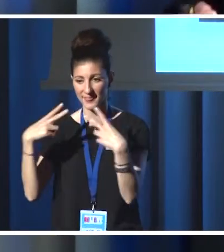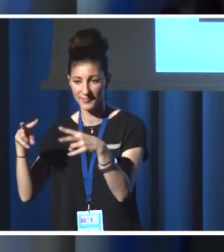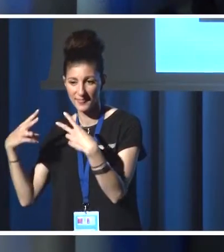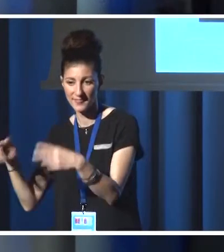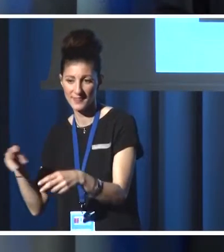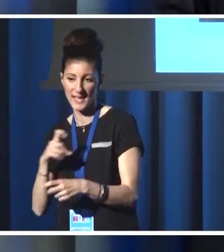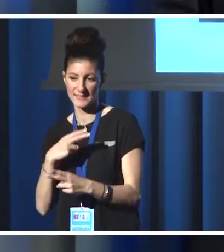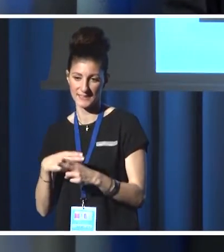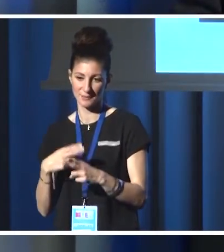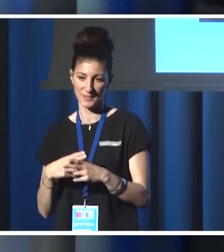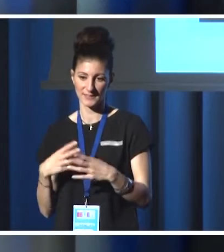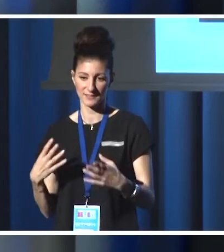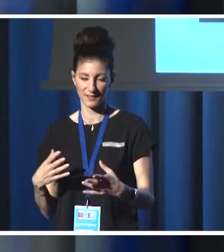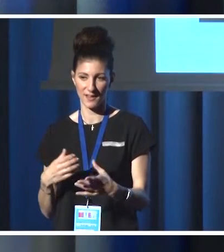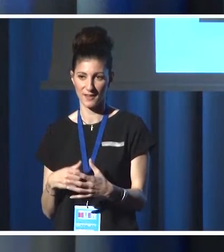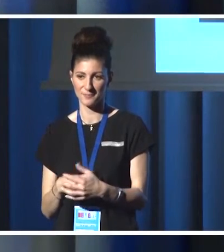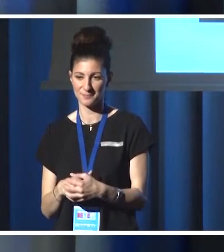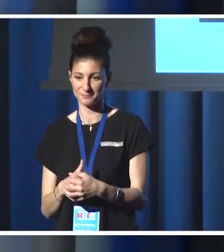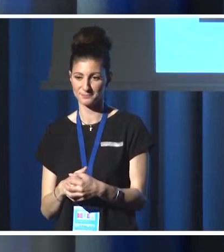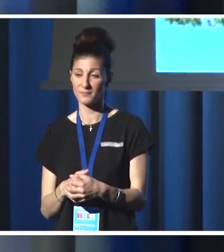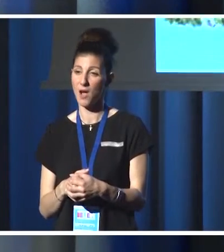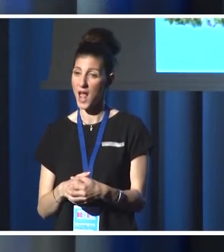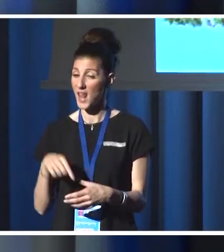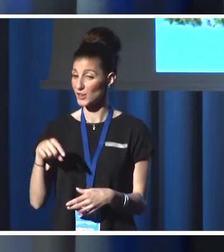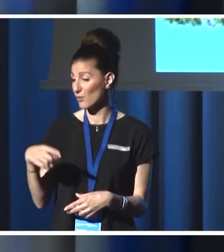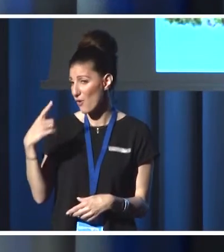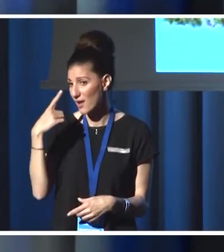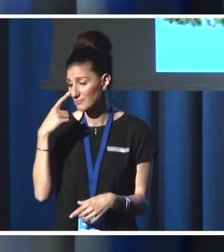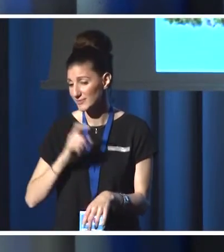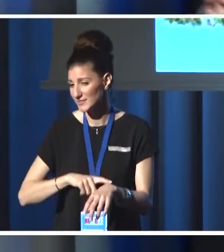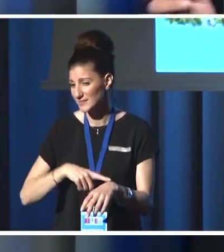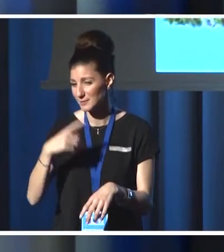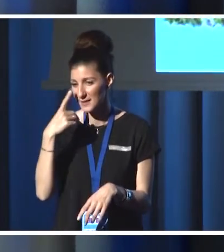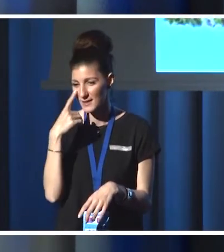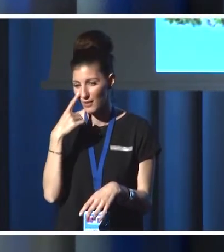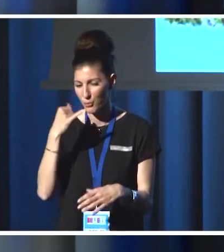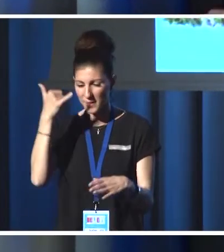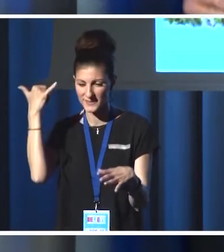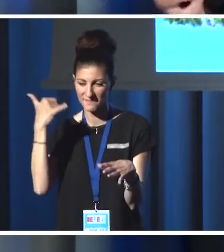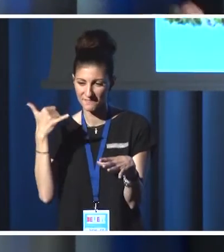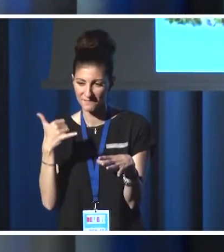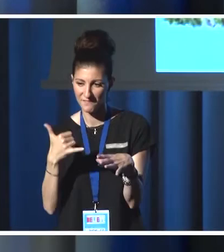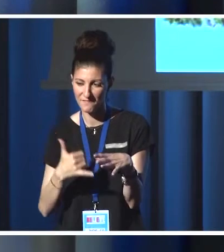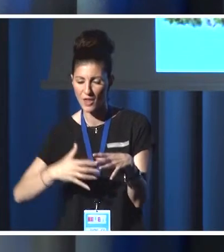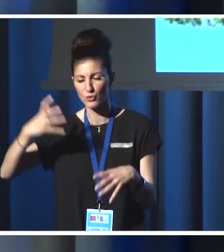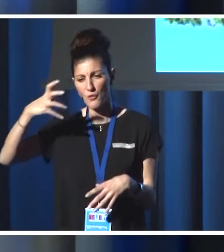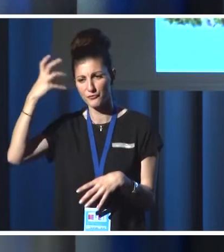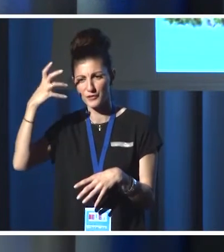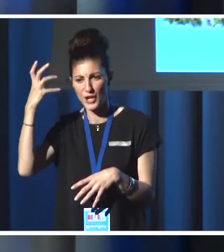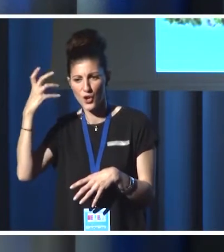αρκατ το δοκούν ας δούμε όμως τη ζωή με μί πιο ευρεία φιλοσοφική